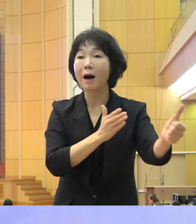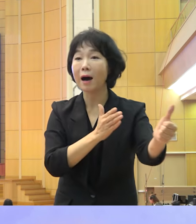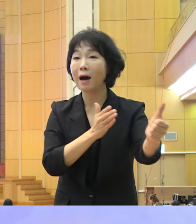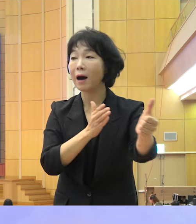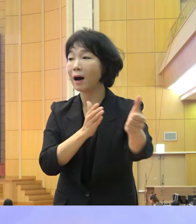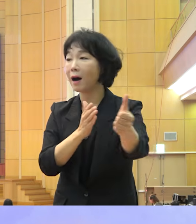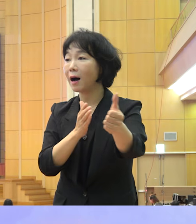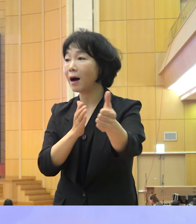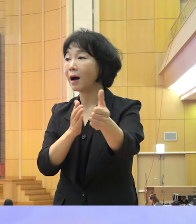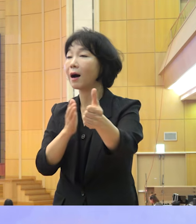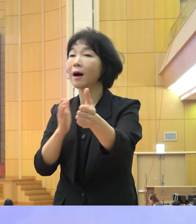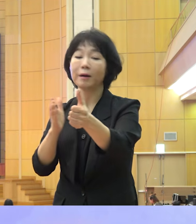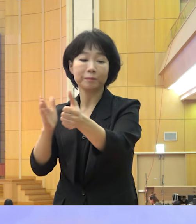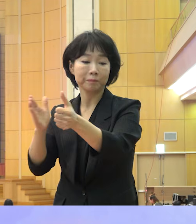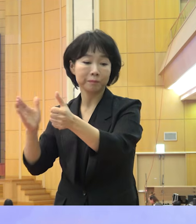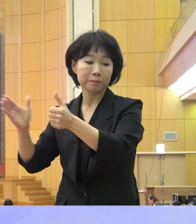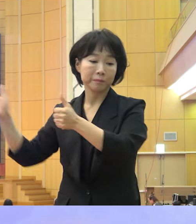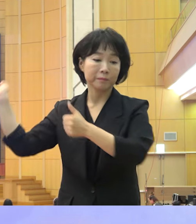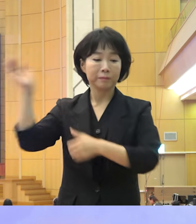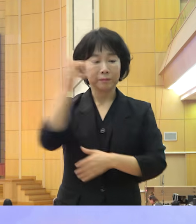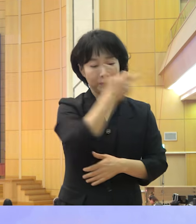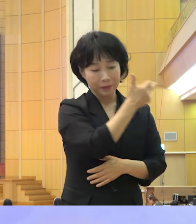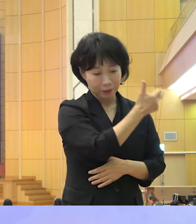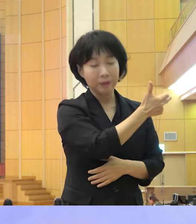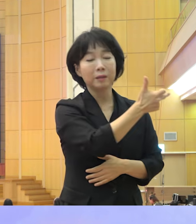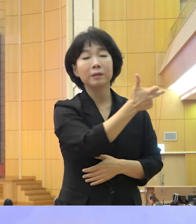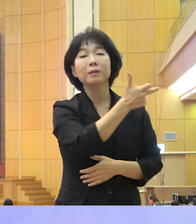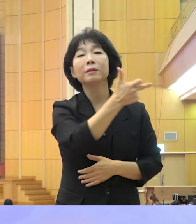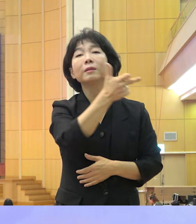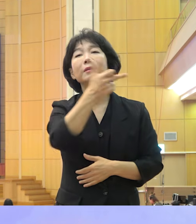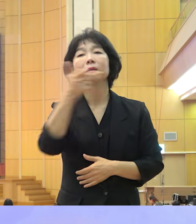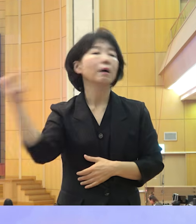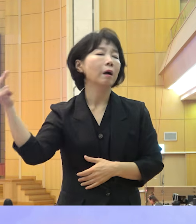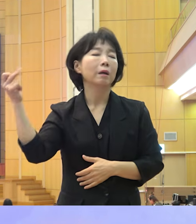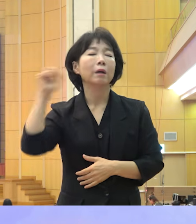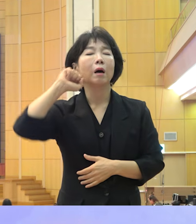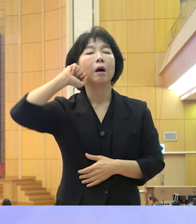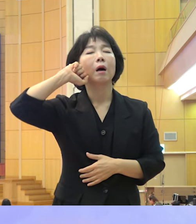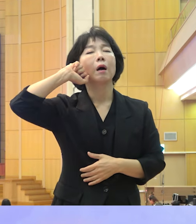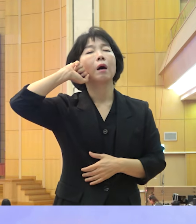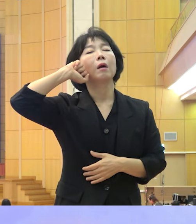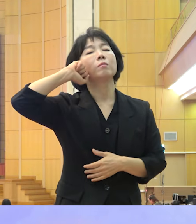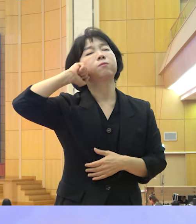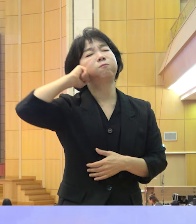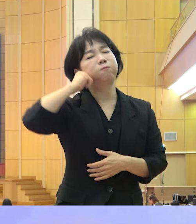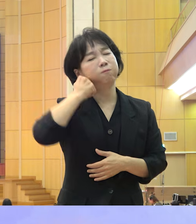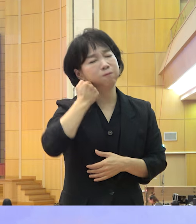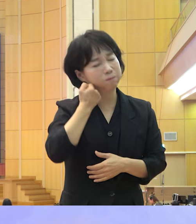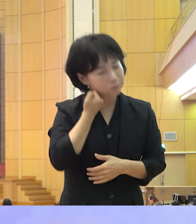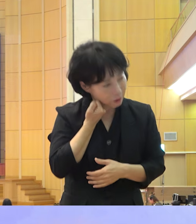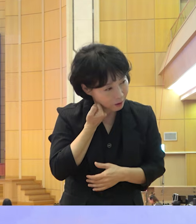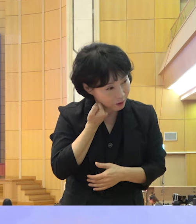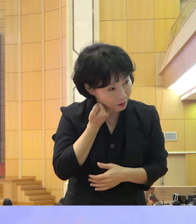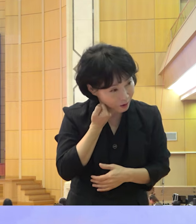말아라 큰 어려움